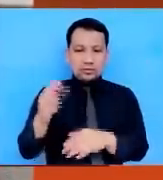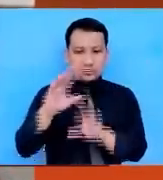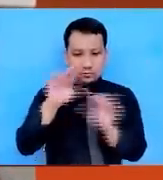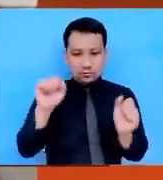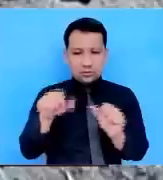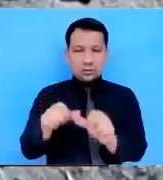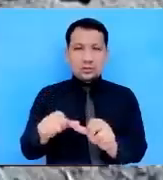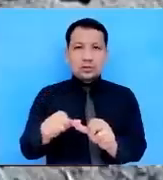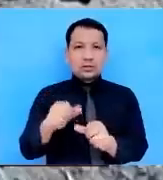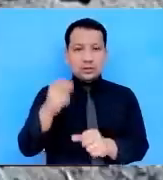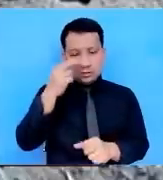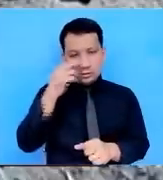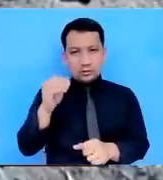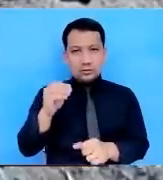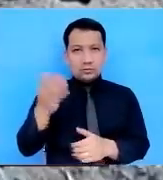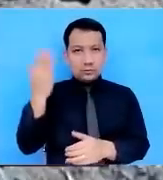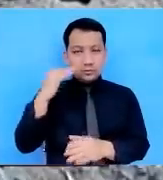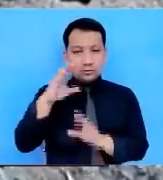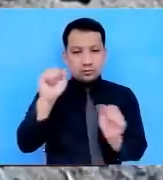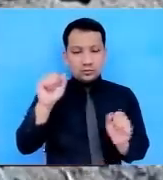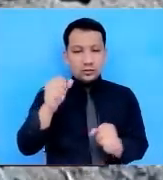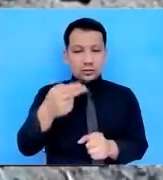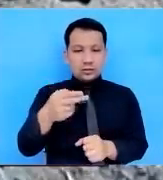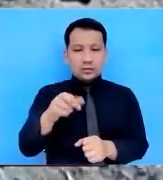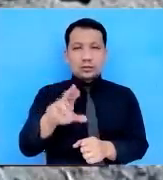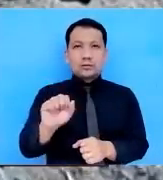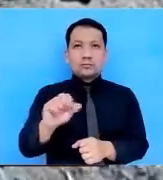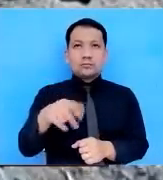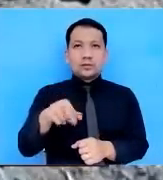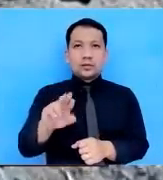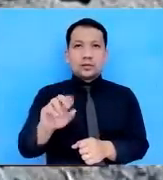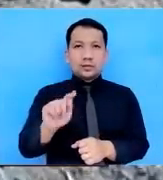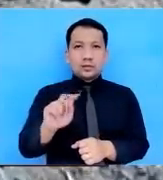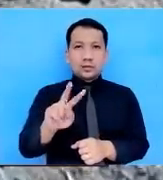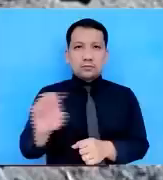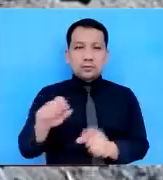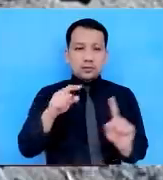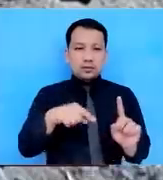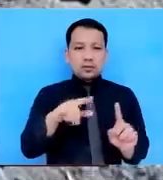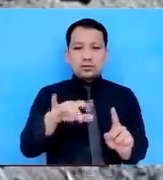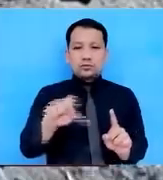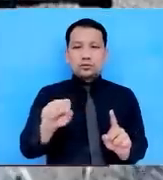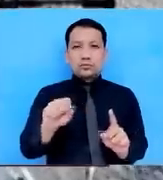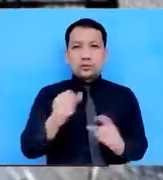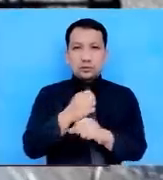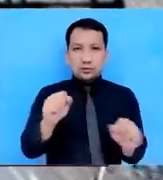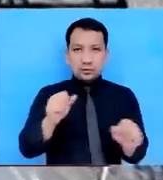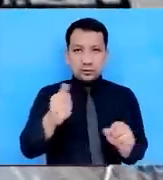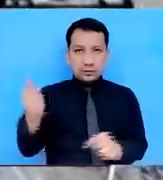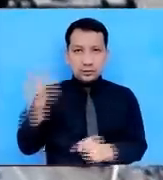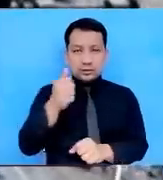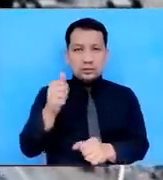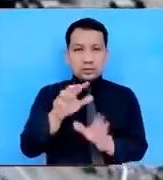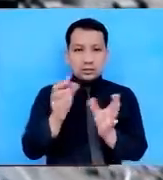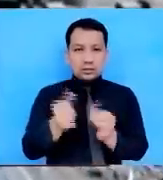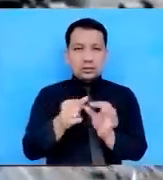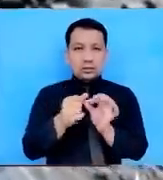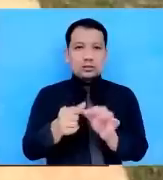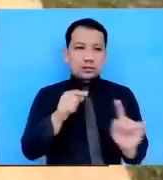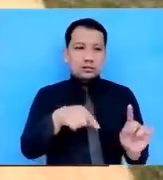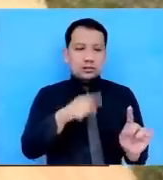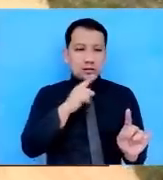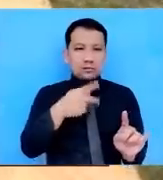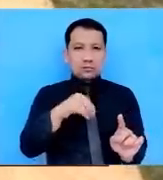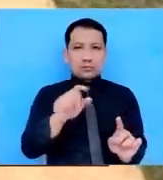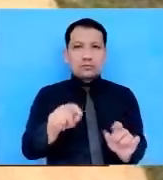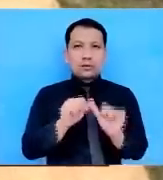Negros Oriental former Governor Henry Pride Tebes. Si Electona ang security head ng kumpanya. Kinumpirma rin ng PNP na